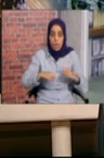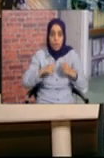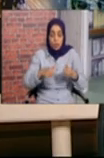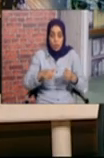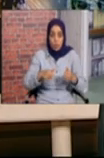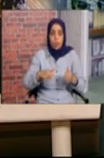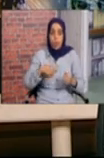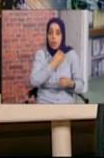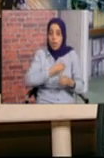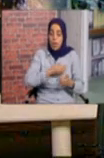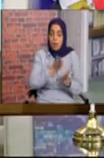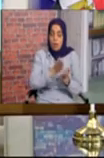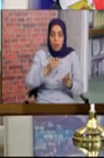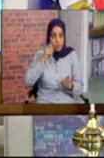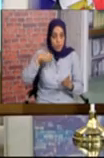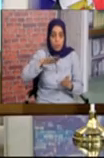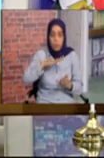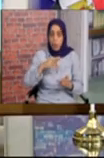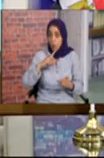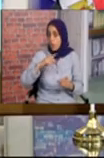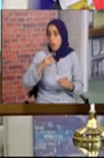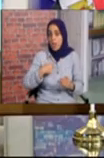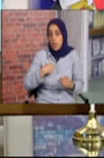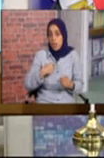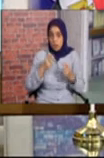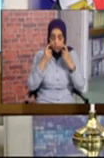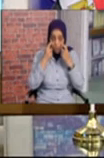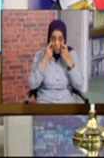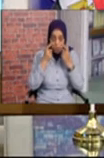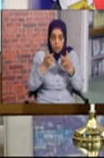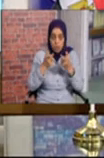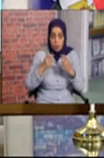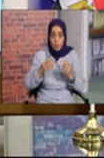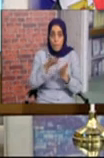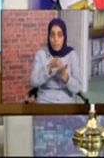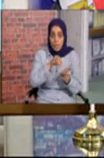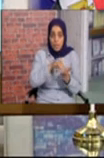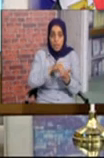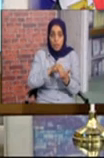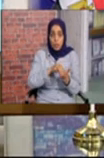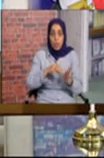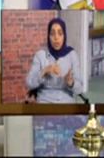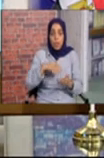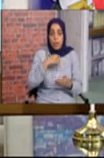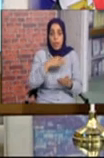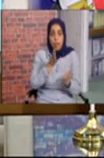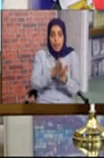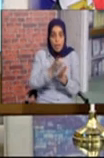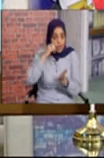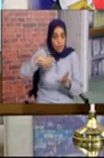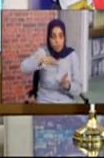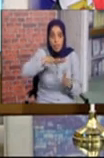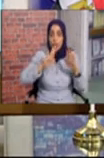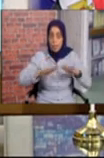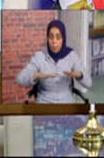حقوق الإنسان شايفة إزاي أستاذ نورة؟ والله أنا شايفة أن هو بداية حقوق الإنسان طبقها هنا